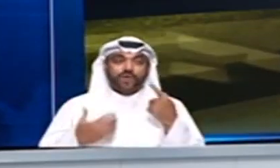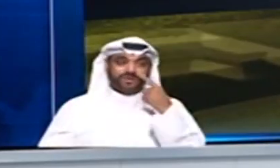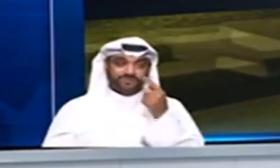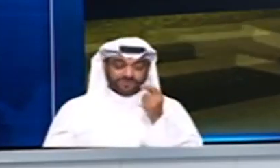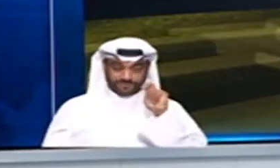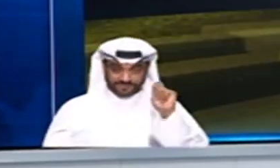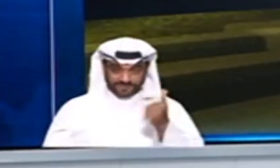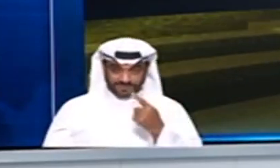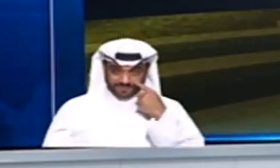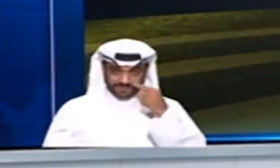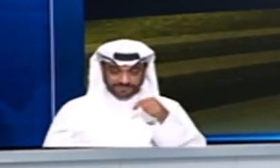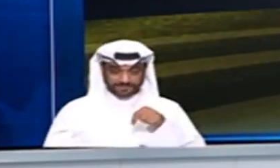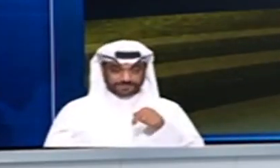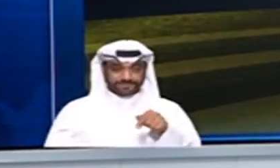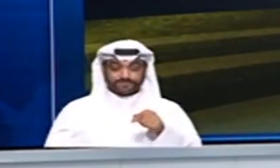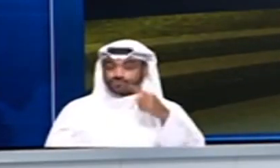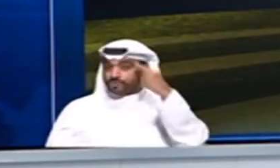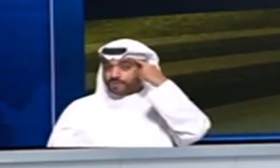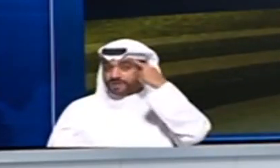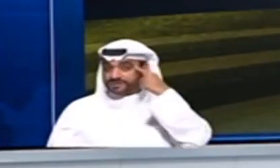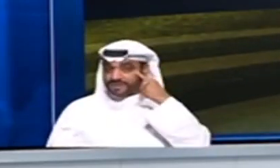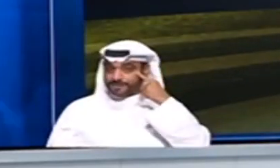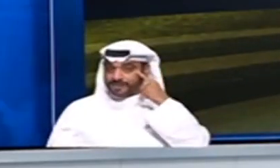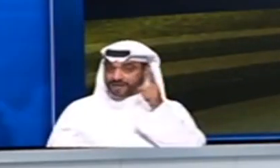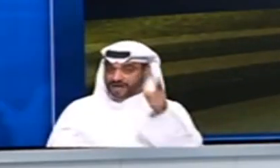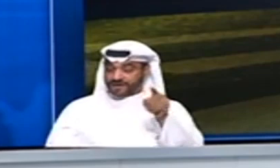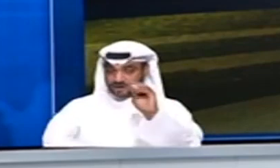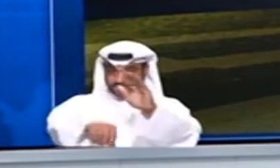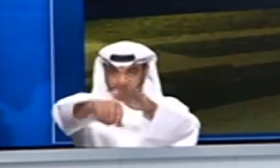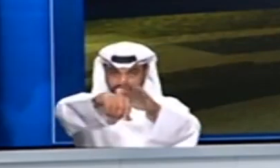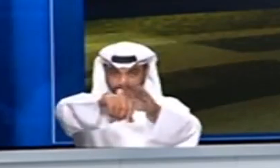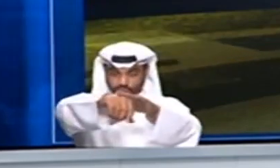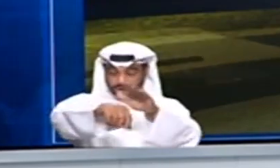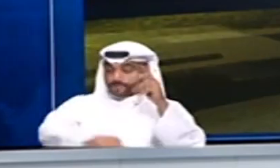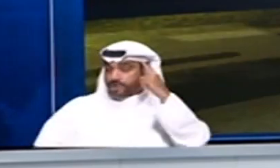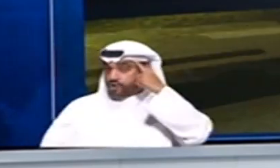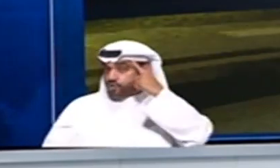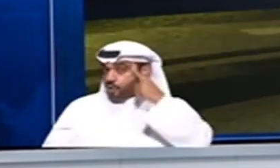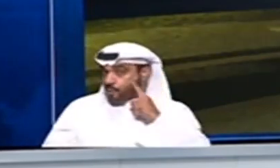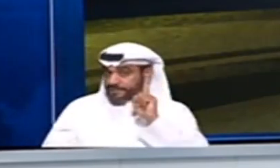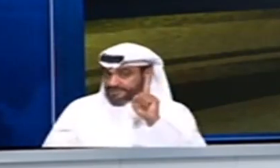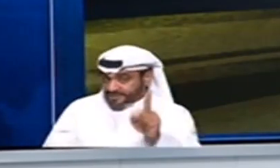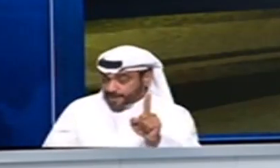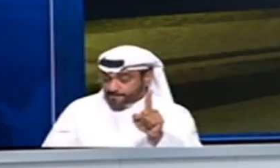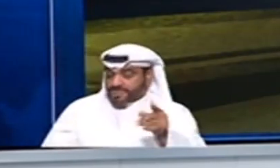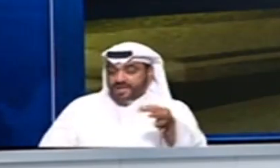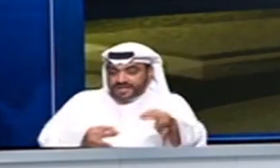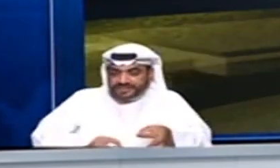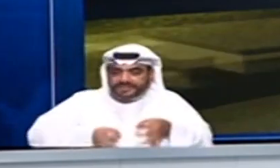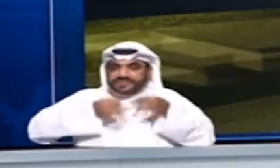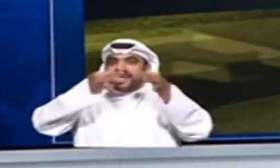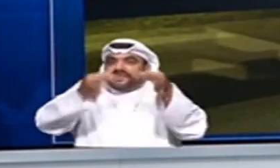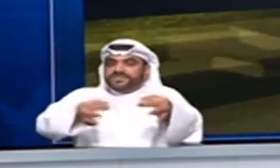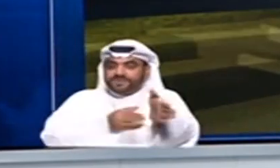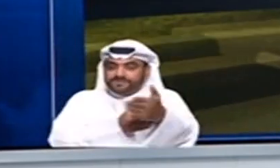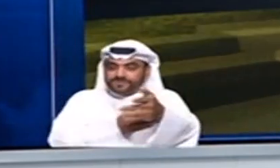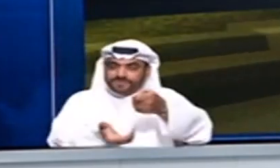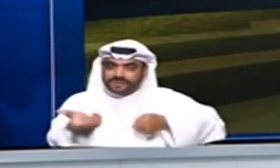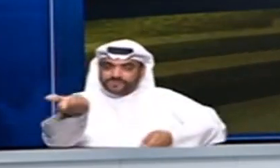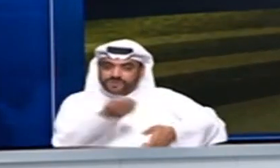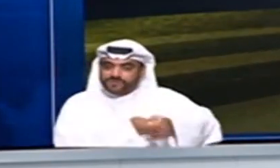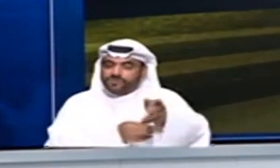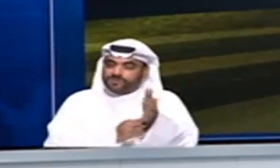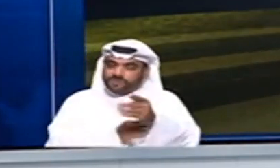في يوم السبت. نتمنى منكم تأجيل أي نشاط بحري في يوم السبت لأن ارتفاع الأمواج راح يكون من 2 ويصل إلى 6 أقدام، راح يكون